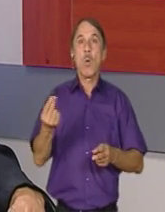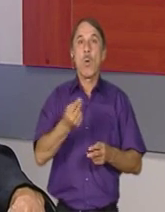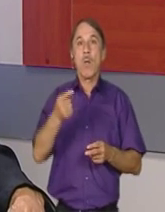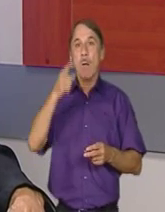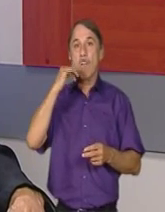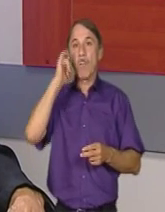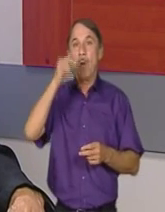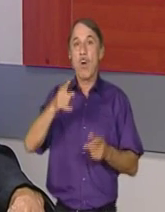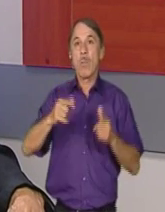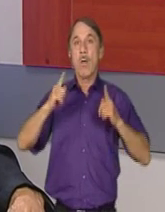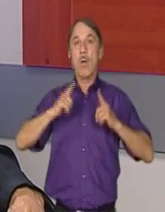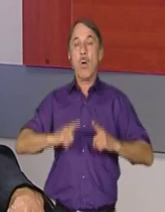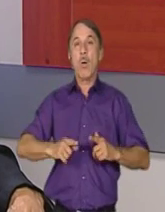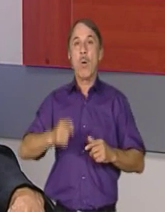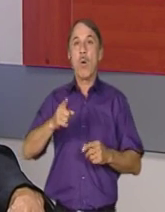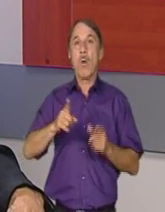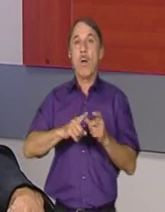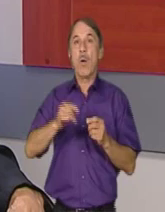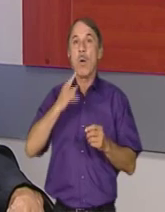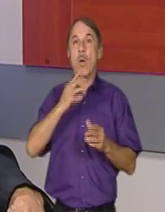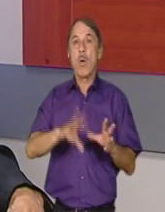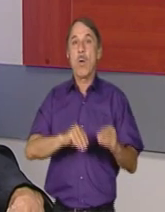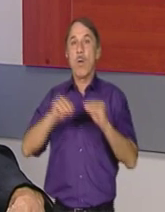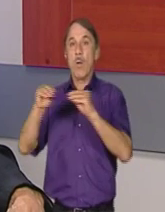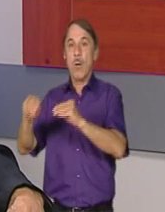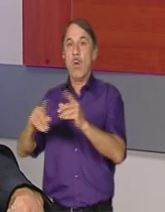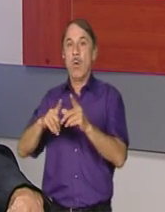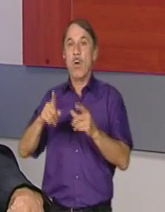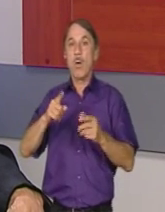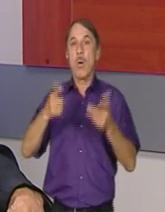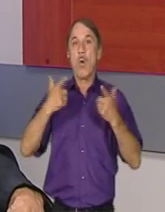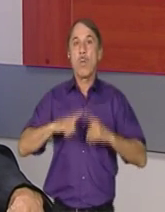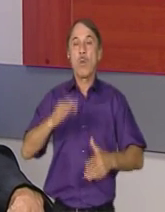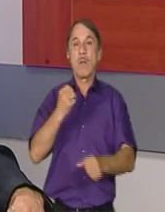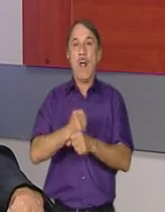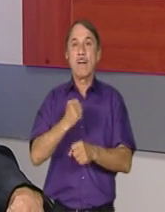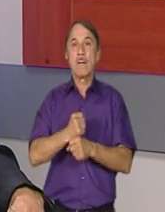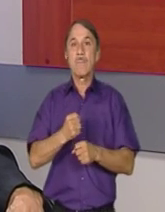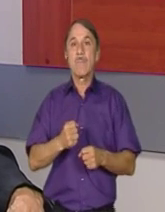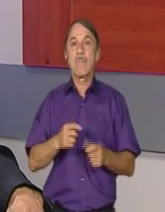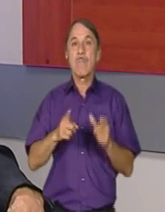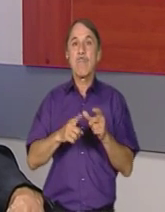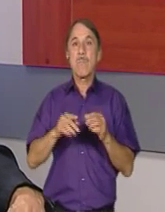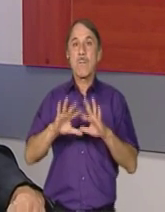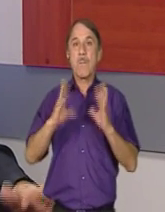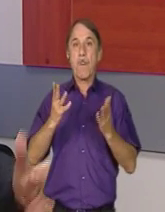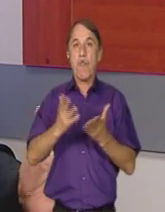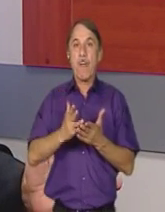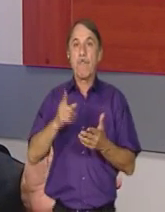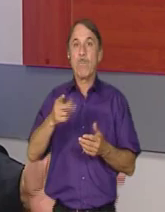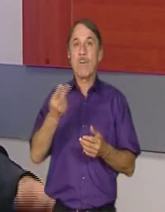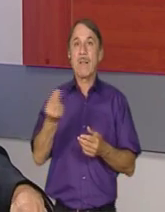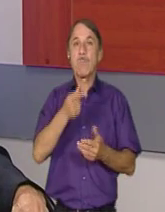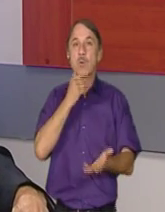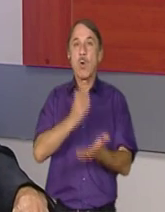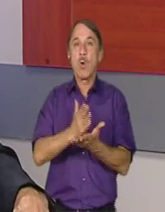se u Srbiji letuje, onda se odmaramo od nerada. Ako se letuje vani, onda se odmara od rada. Inače, dok je rad